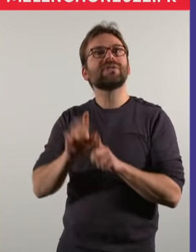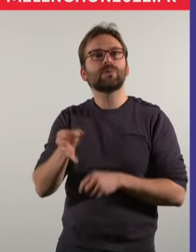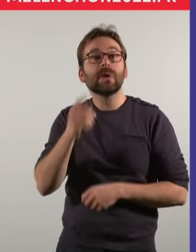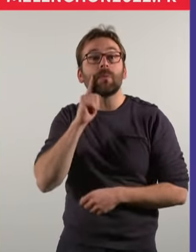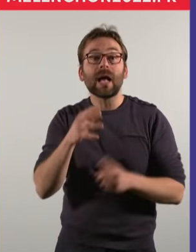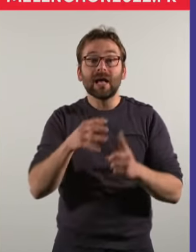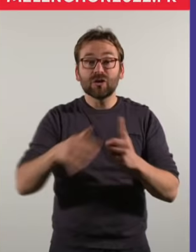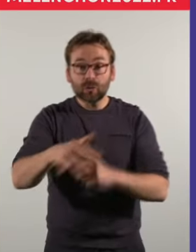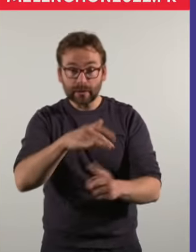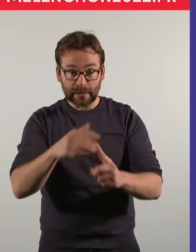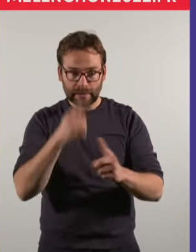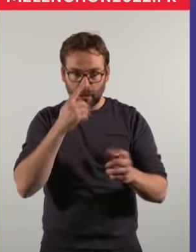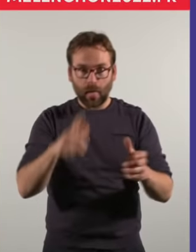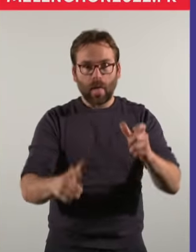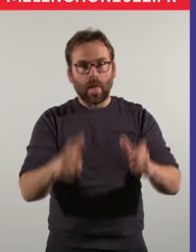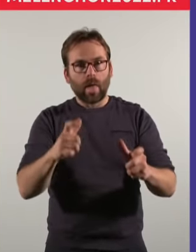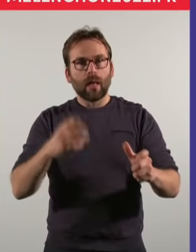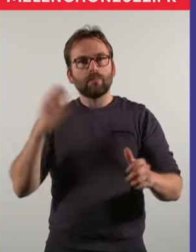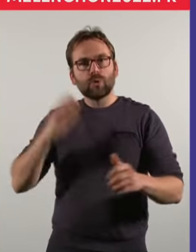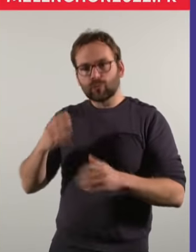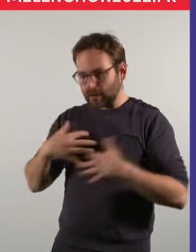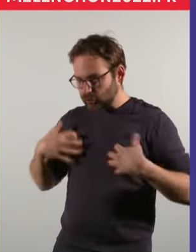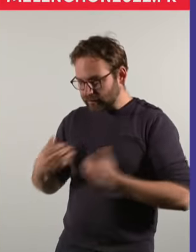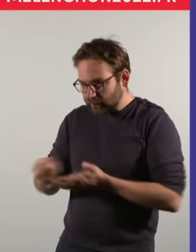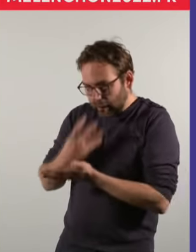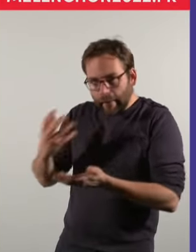mal, on a besoin qu'on vienne nous aider.